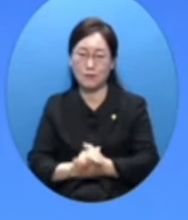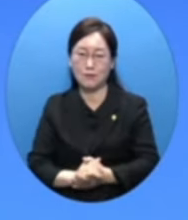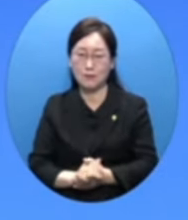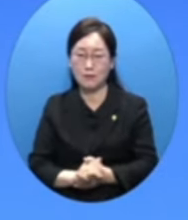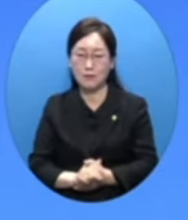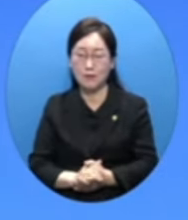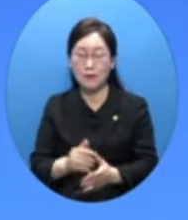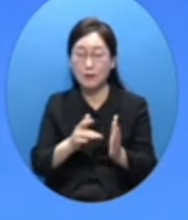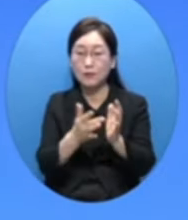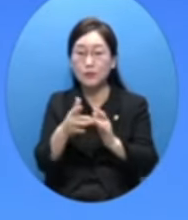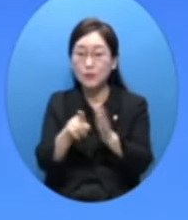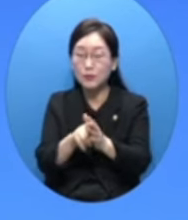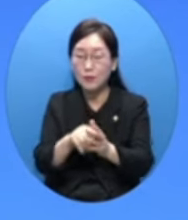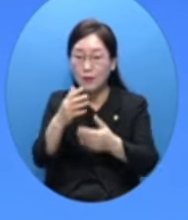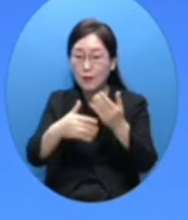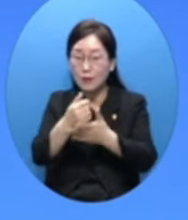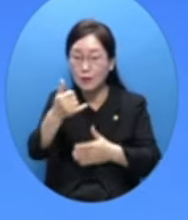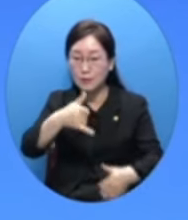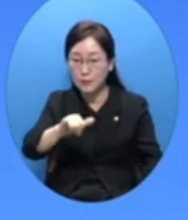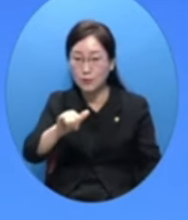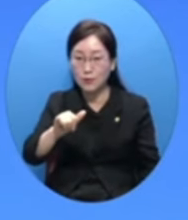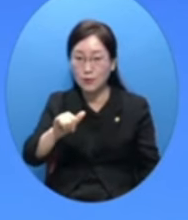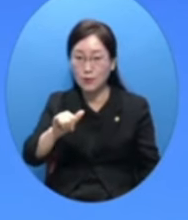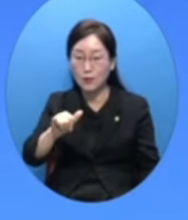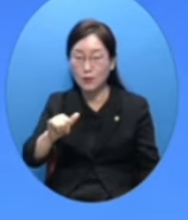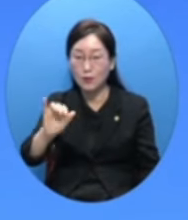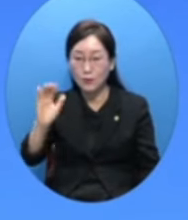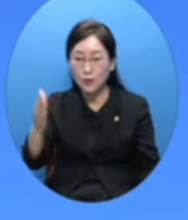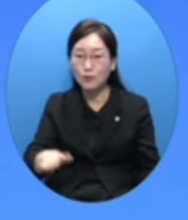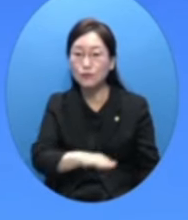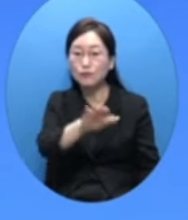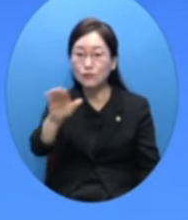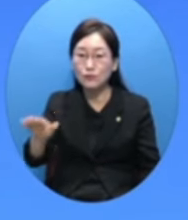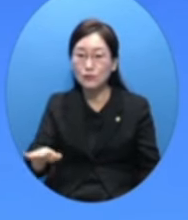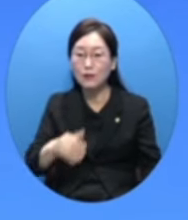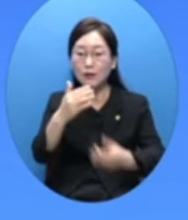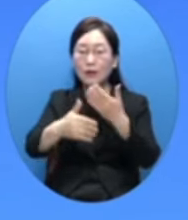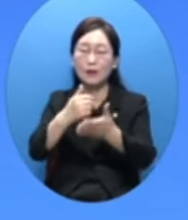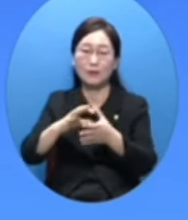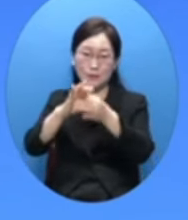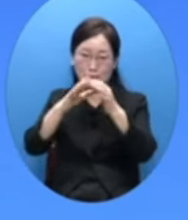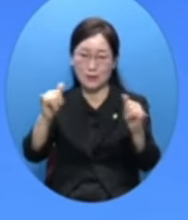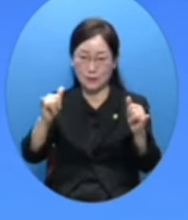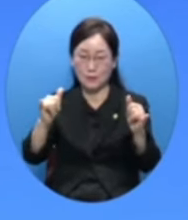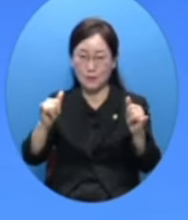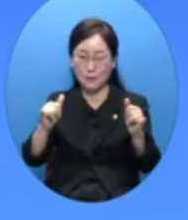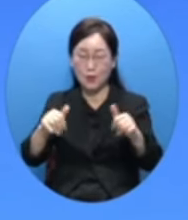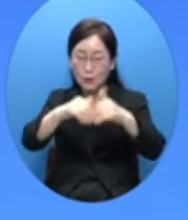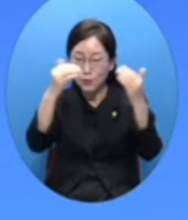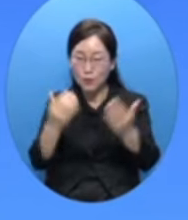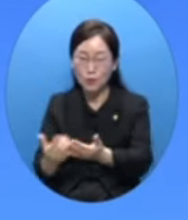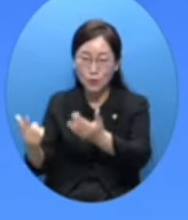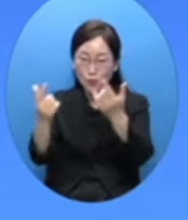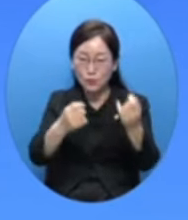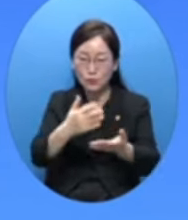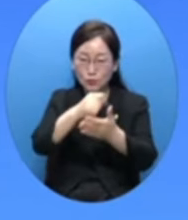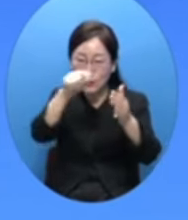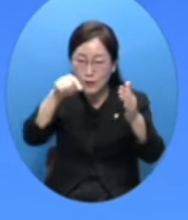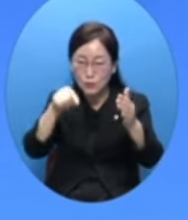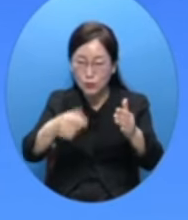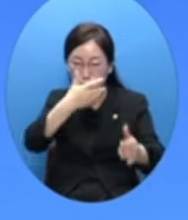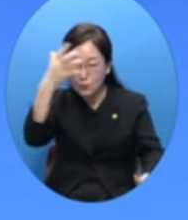우리 예수를 믿고 하나님의 자녀가 된 우리 하나님의 사람들은 모두가 주 안에서 꿈꾸는 사람들이 되어야 합니다.